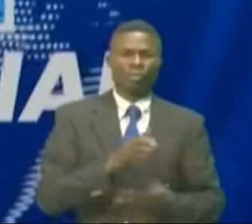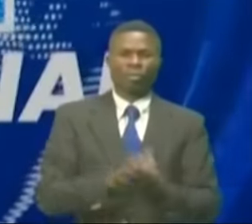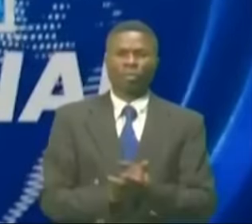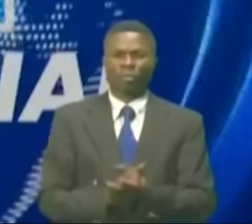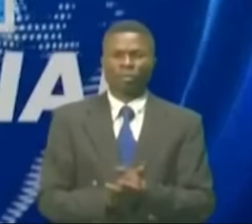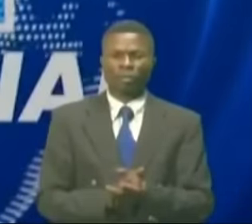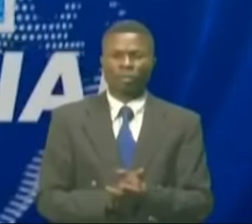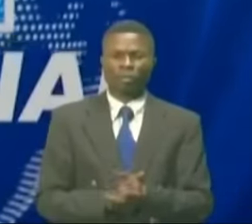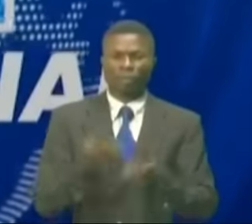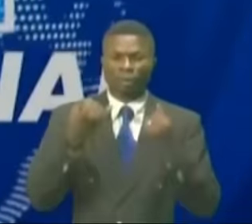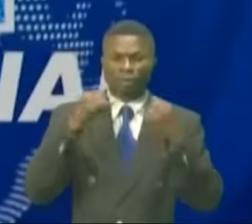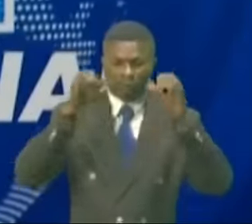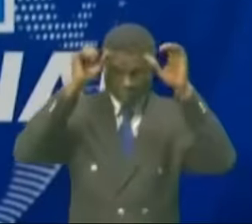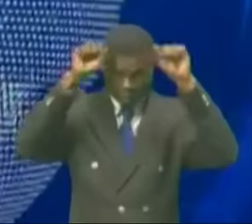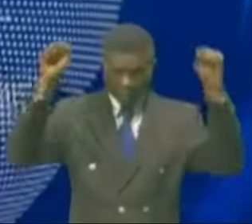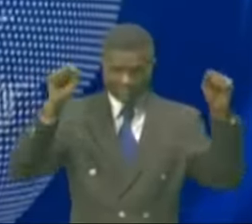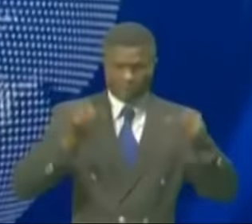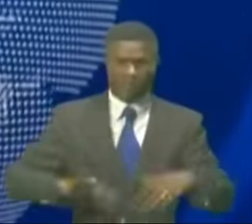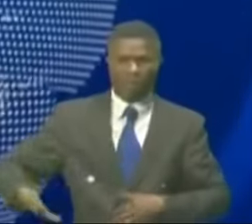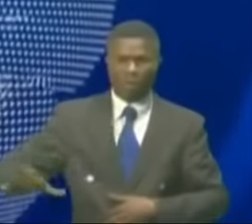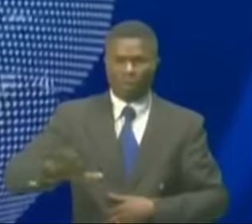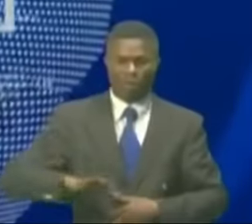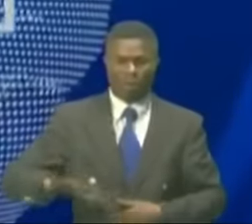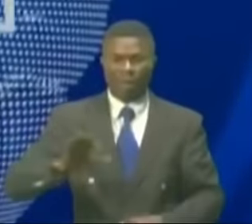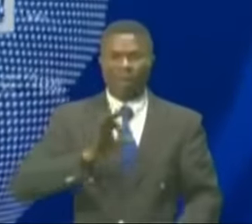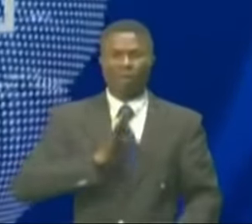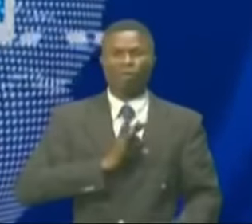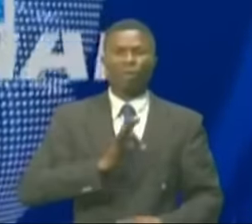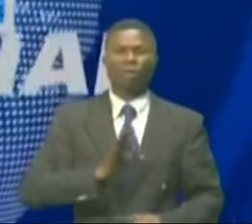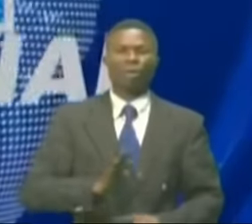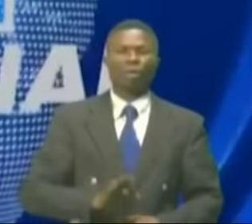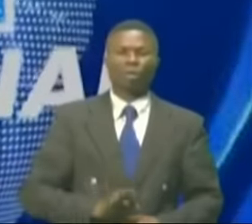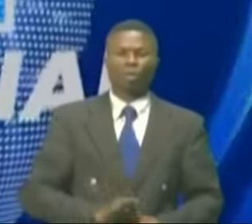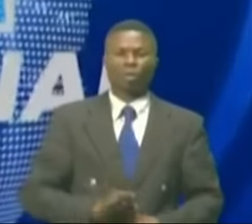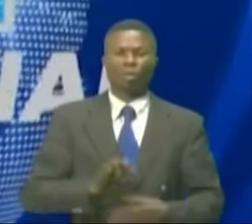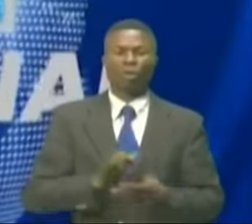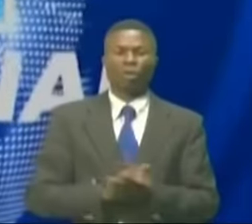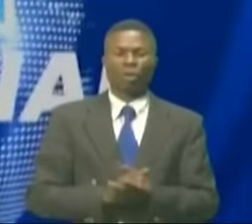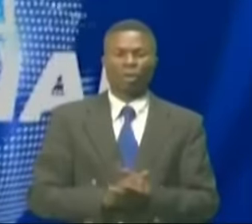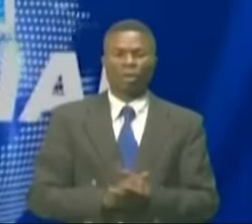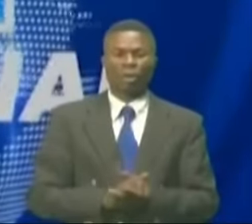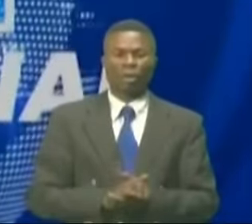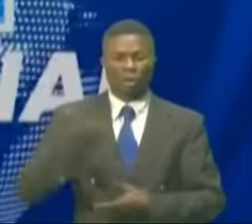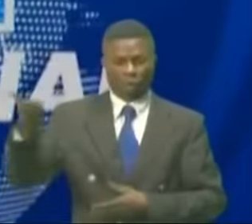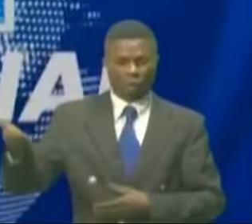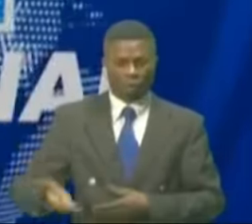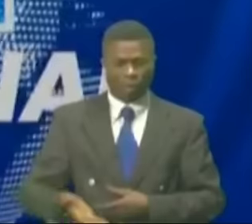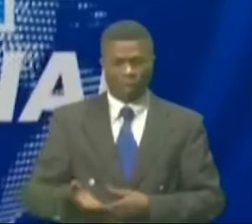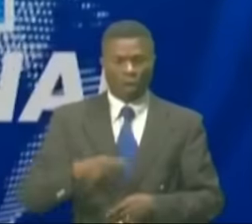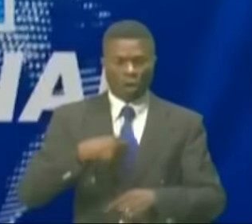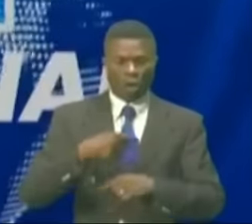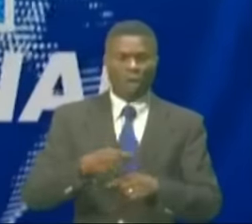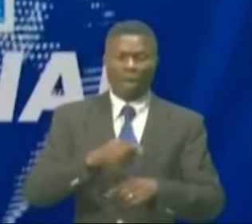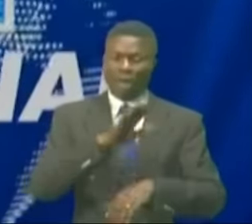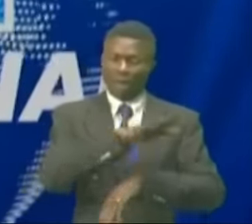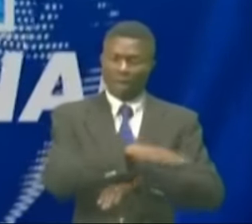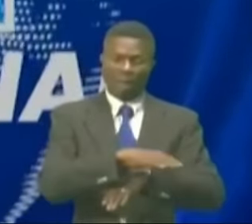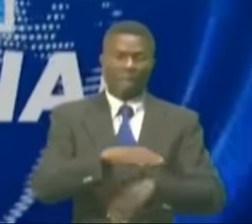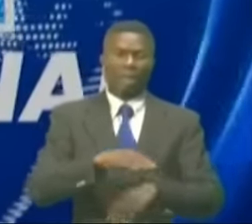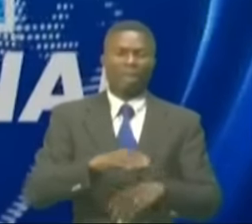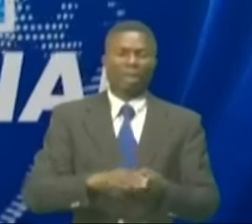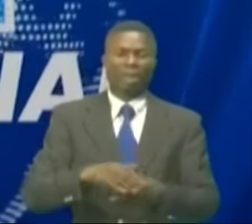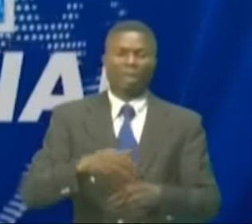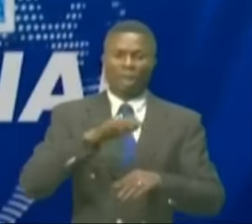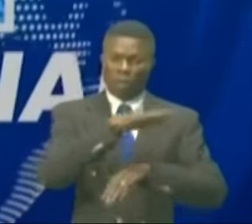En Velle, le président de la République, Félix-Antoine Tshisekedi Tshilombo, a reçu au début de la soirée de ce